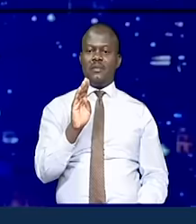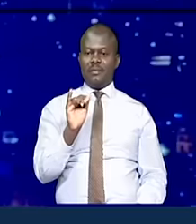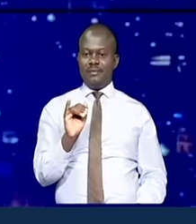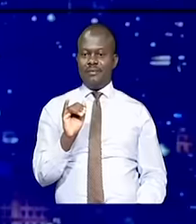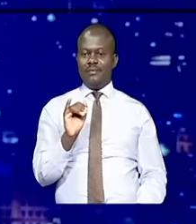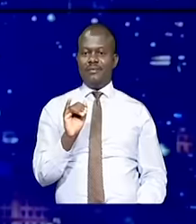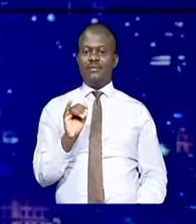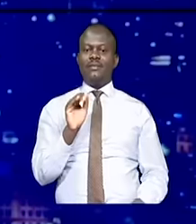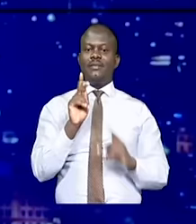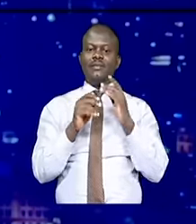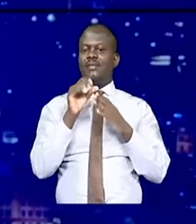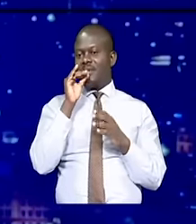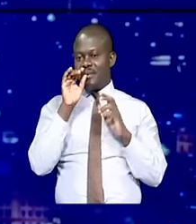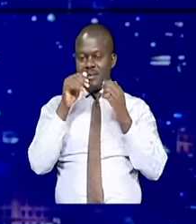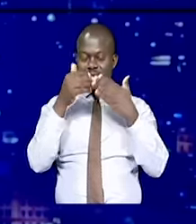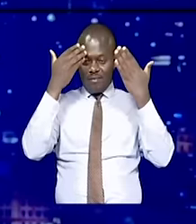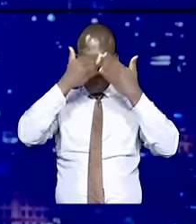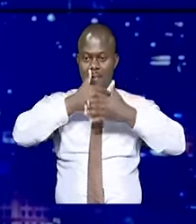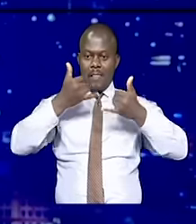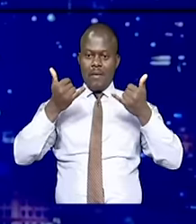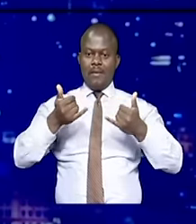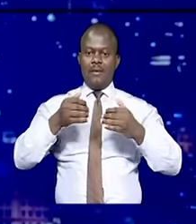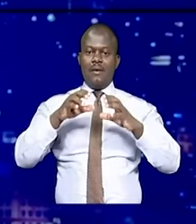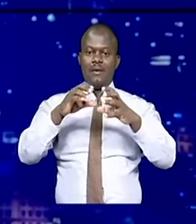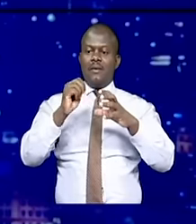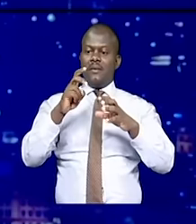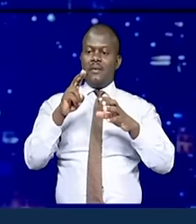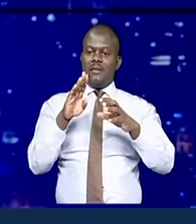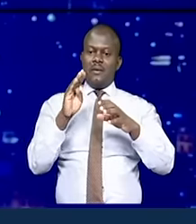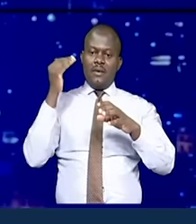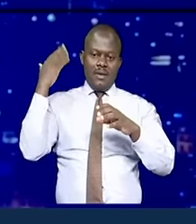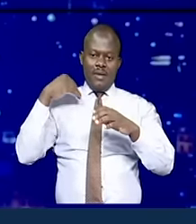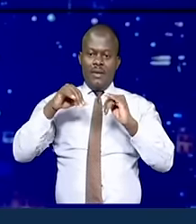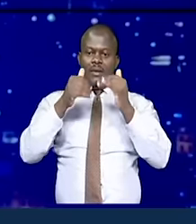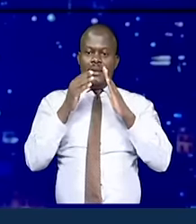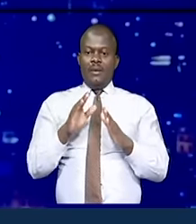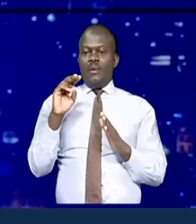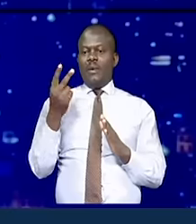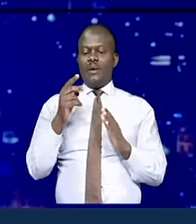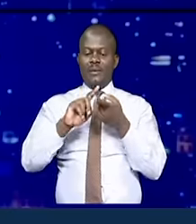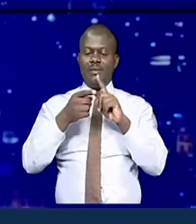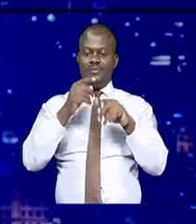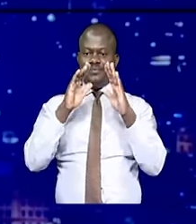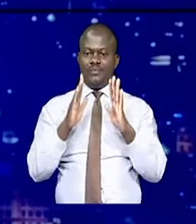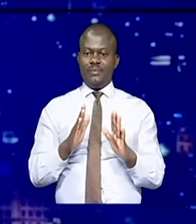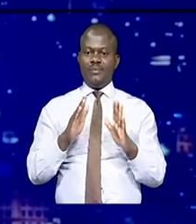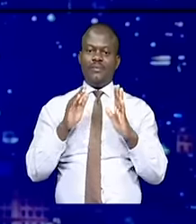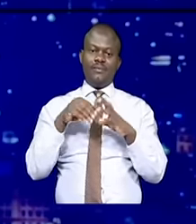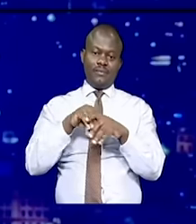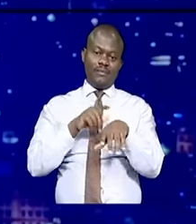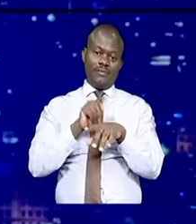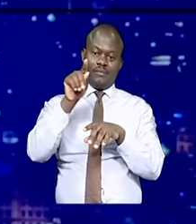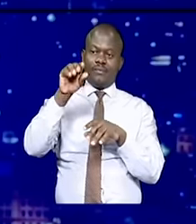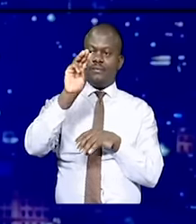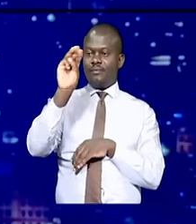ncamake abantu twabwiye ko kuri uyu mugoroba Amavubi amaze gukina umukino wa kabiri wa gicuti, urugendo bari bakoze mu gihugu